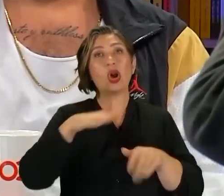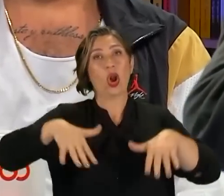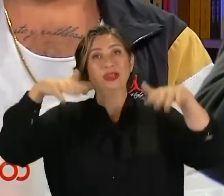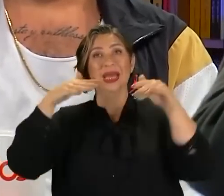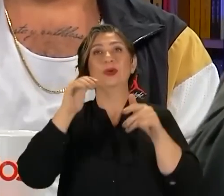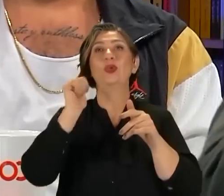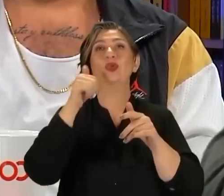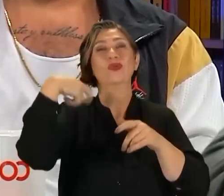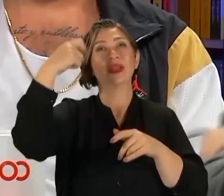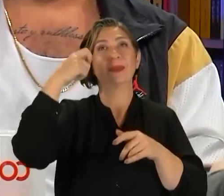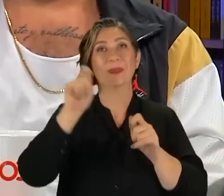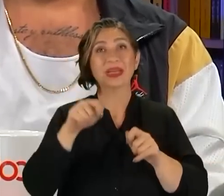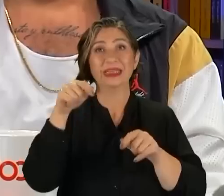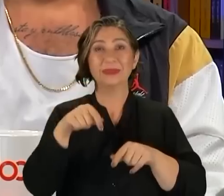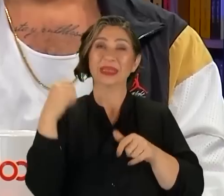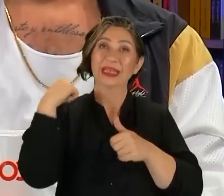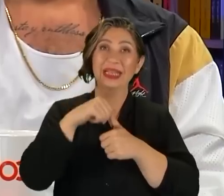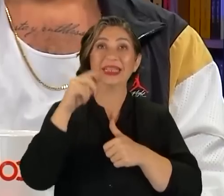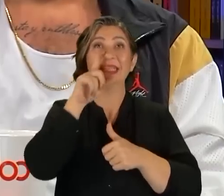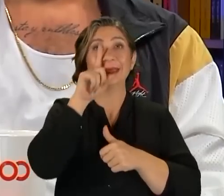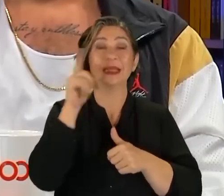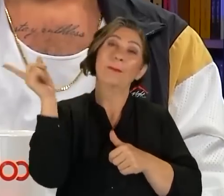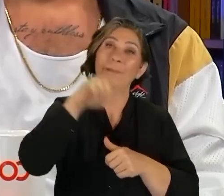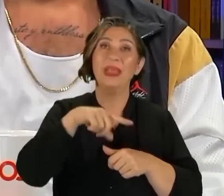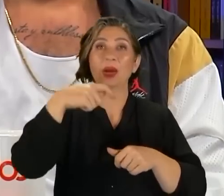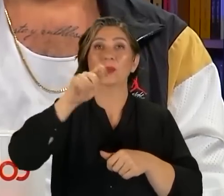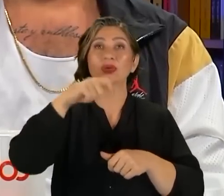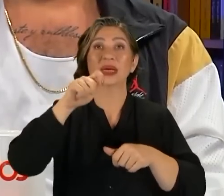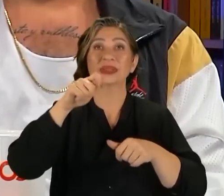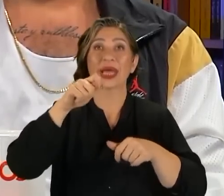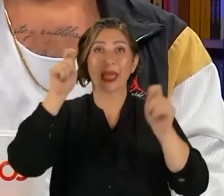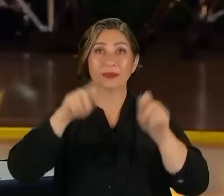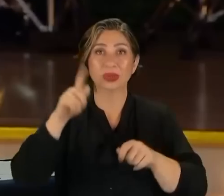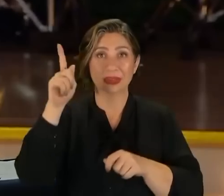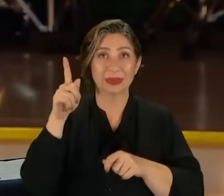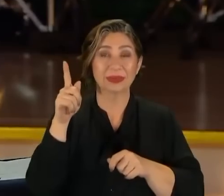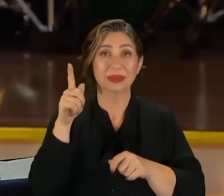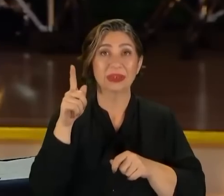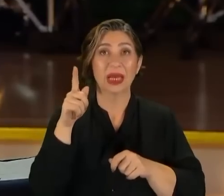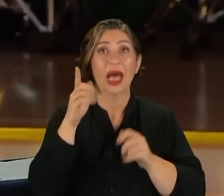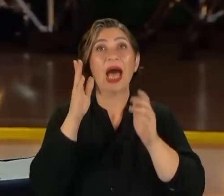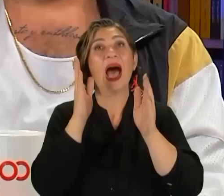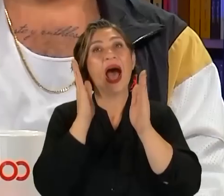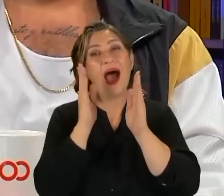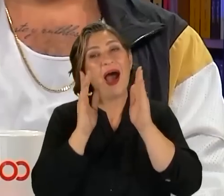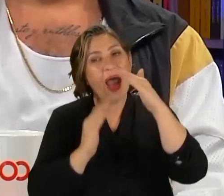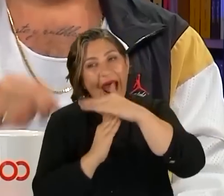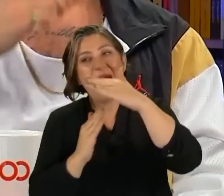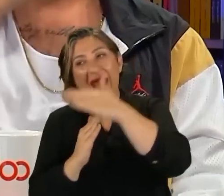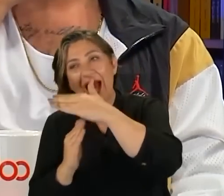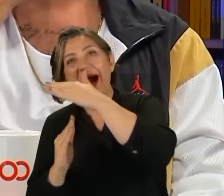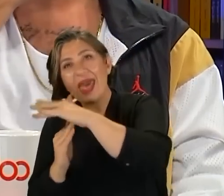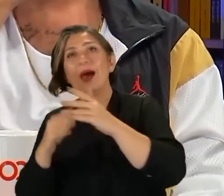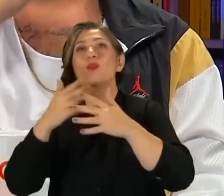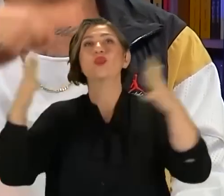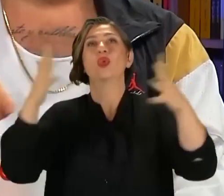günlüğü gibi filmini yaptık. Şimdi gene Nisan'da bir tane daha yapacağız Bostancı Gösteri Merkezi konseri. Arada böyle büyük konserler yapmayı